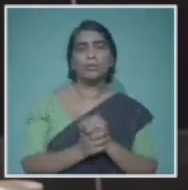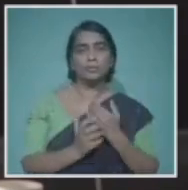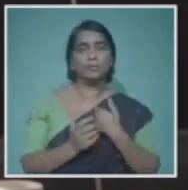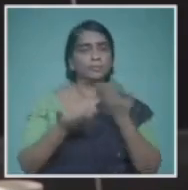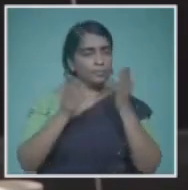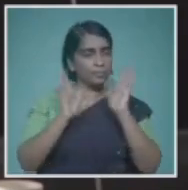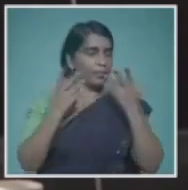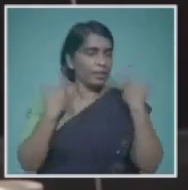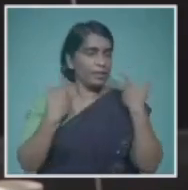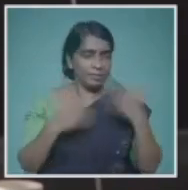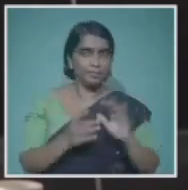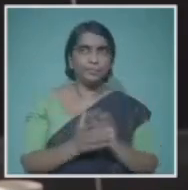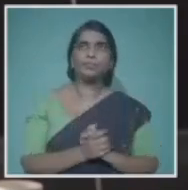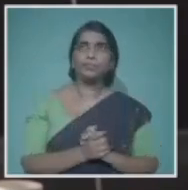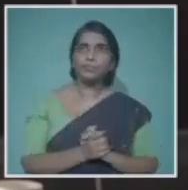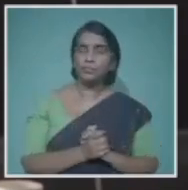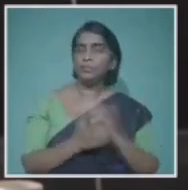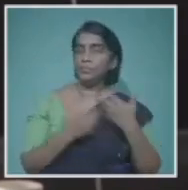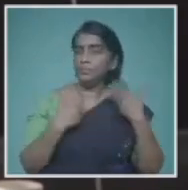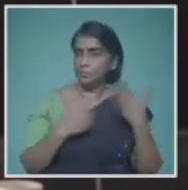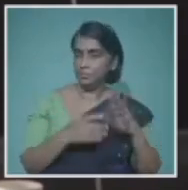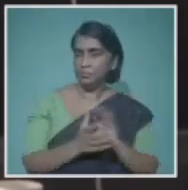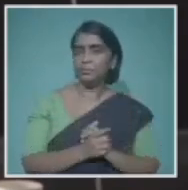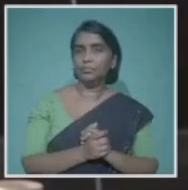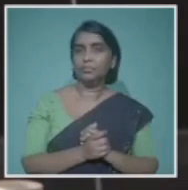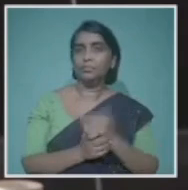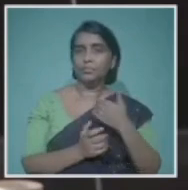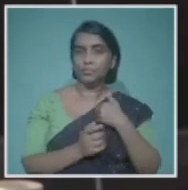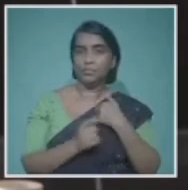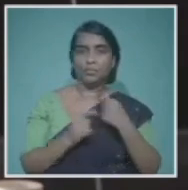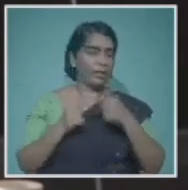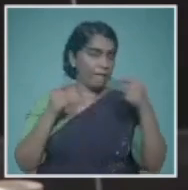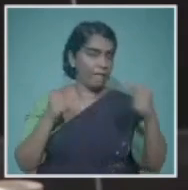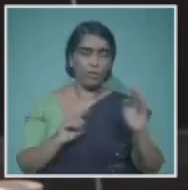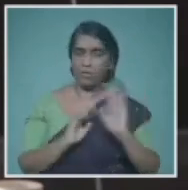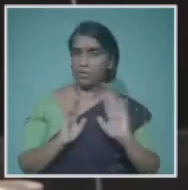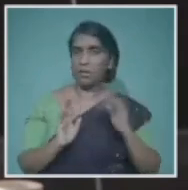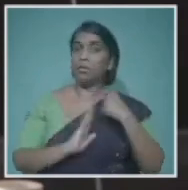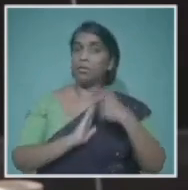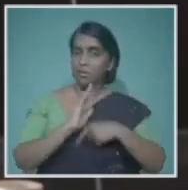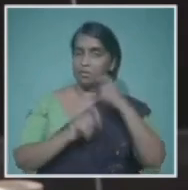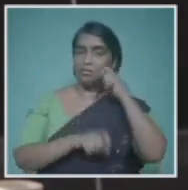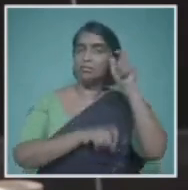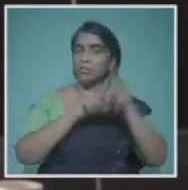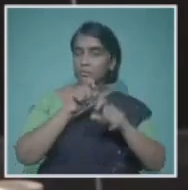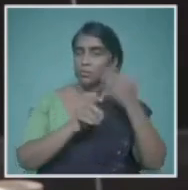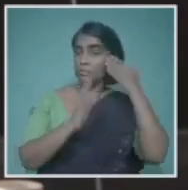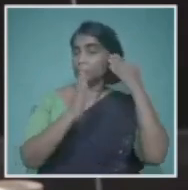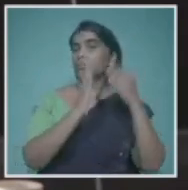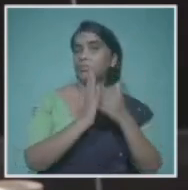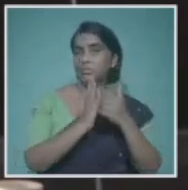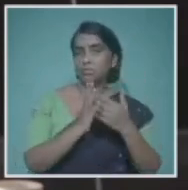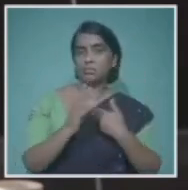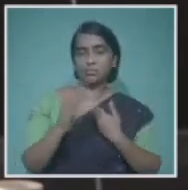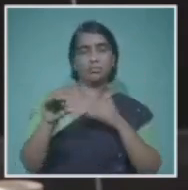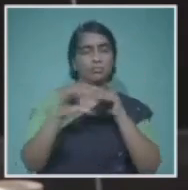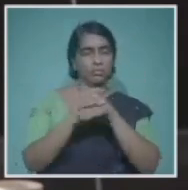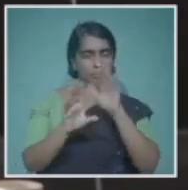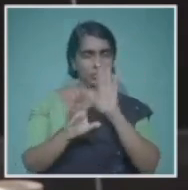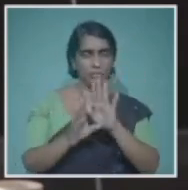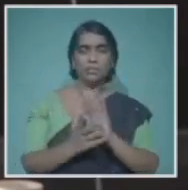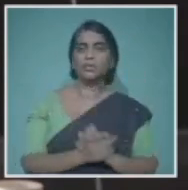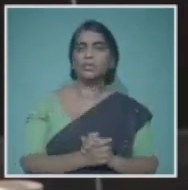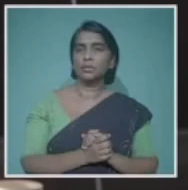අවසන් කරන්නම්. අවසන් කරන්න. අවසන් කරන්නම්. අපි මේකට විරුද්ධ නැහැ. මොකද රටවැසියා වෙනුවෙන් මේකට අපි පෙනී හිටින්න ඕනේ